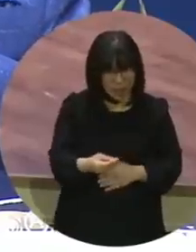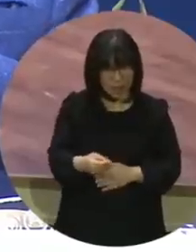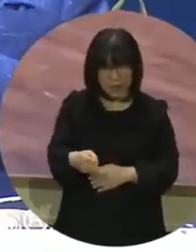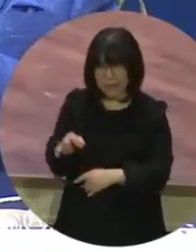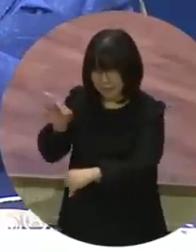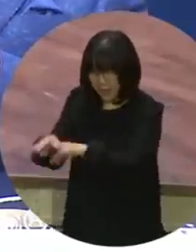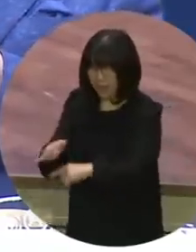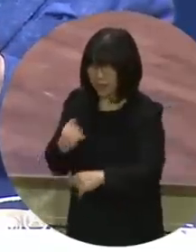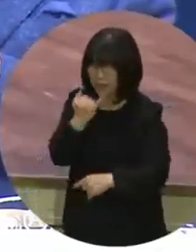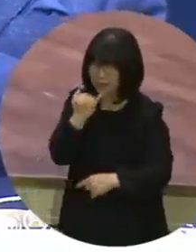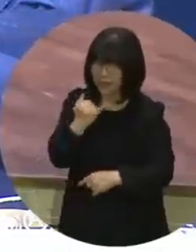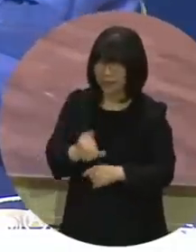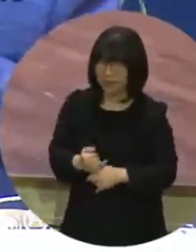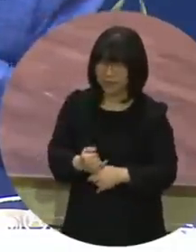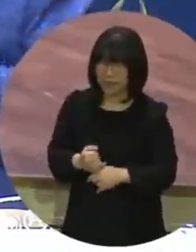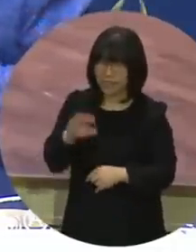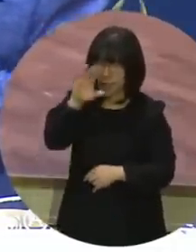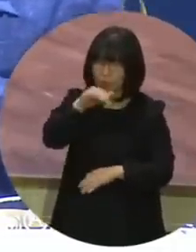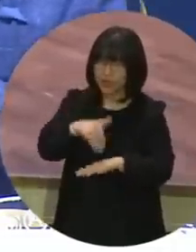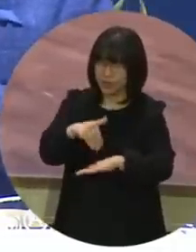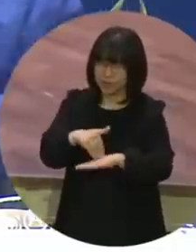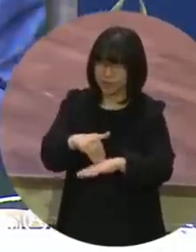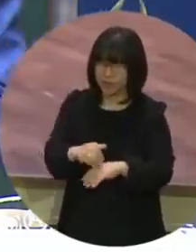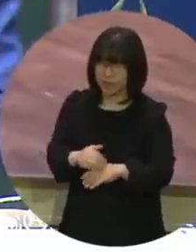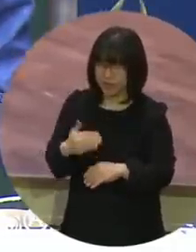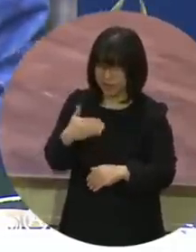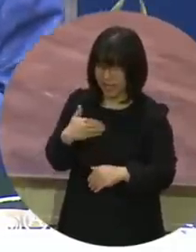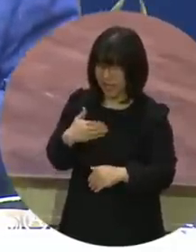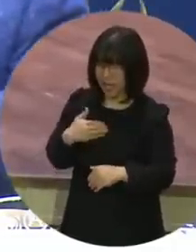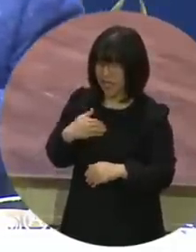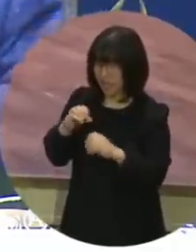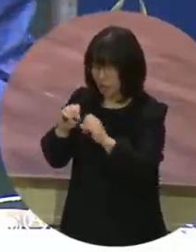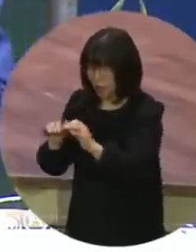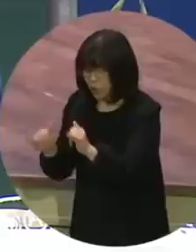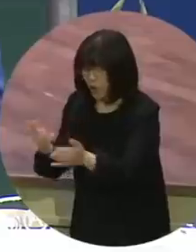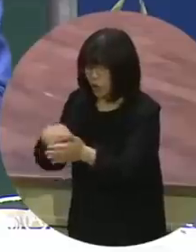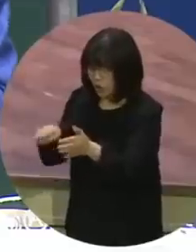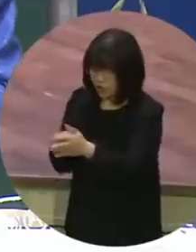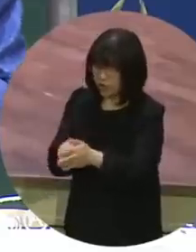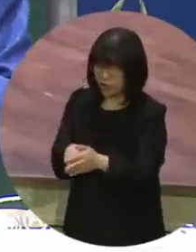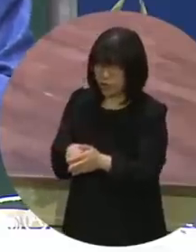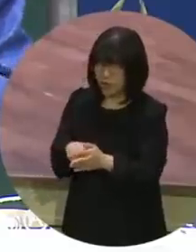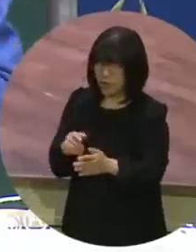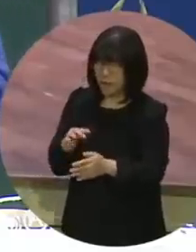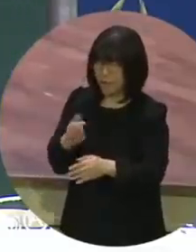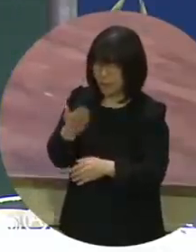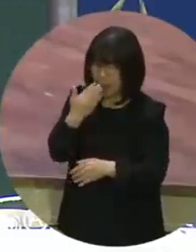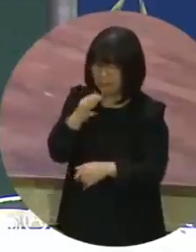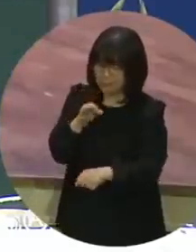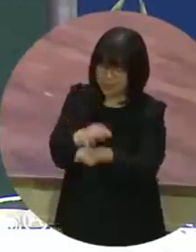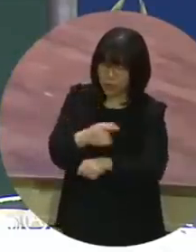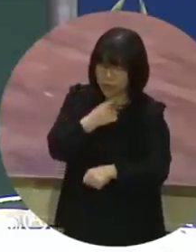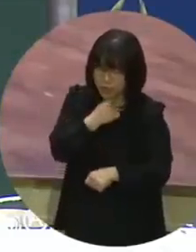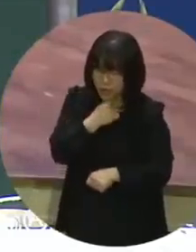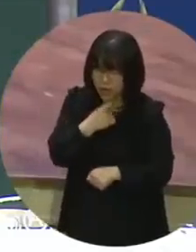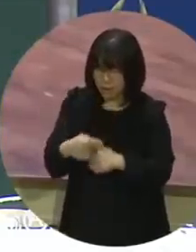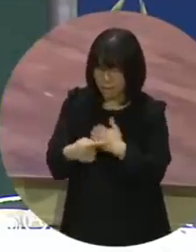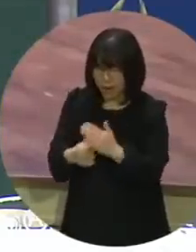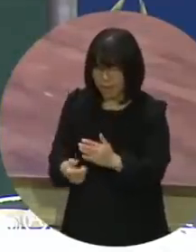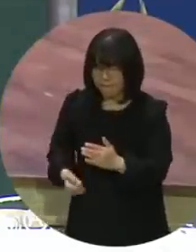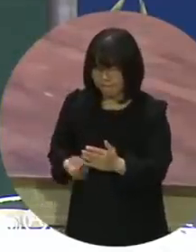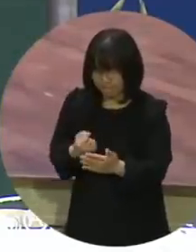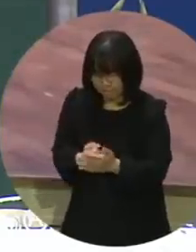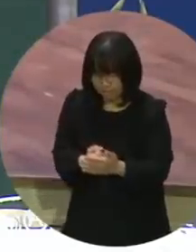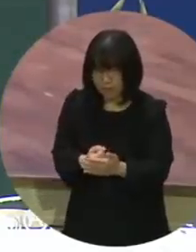보시라고, 연습. 내가 우리 전도에 내 밥 한 끼 사야지. 구역에 내가 밥 한 끼 사야지. 그 마음, 그게